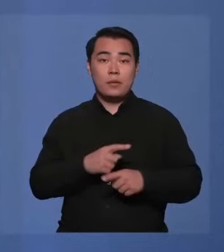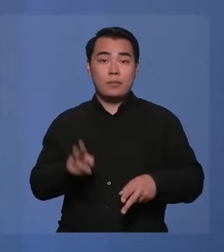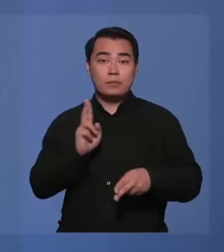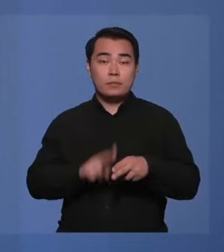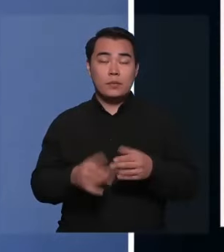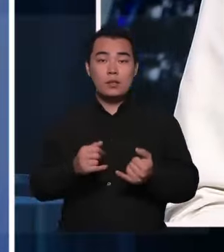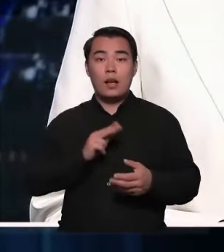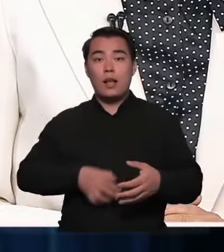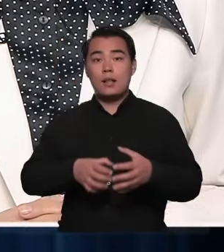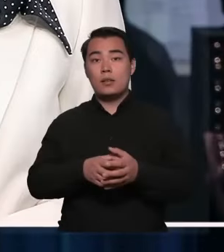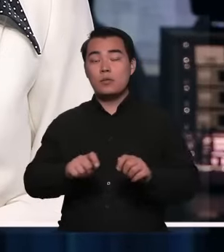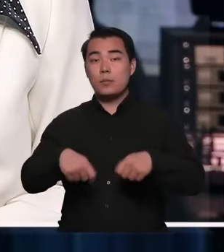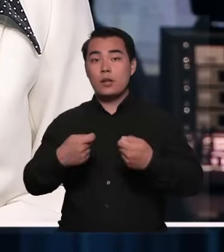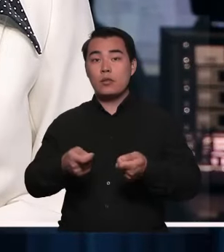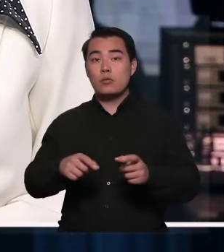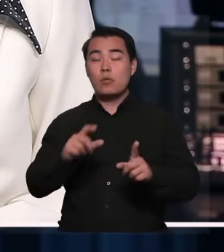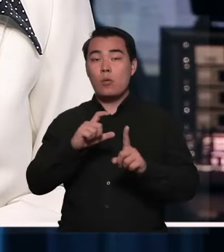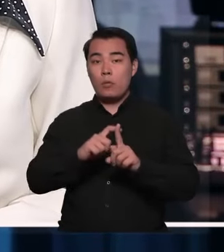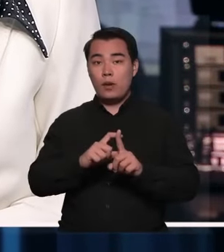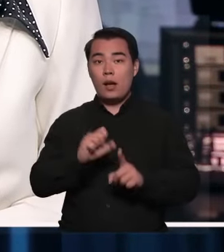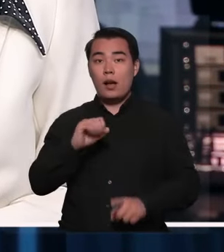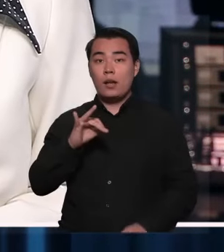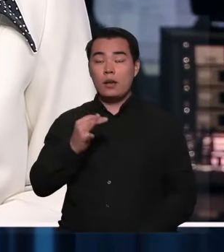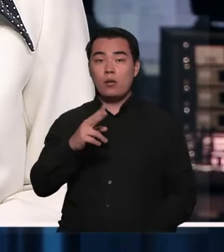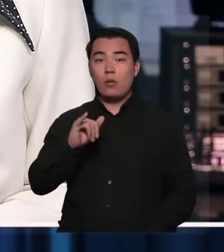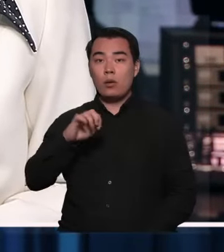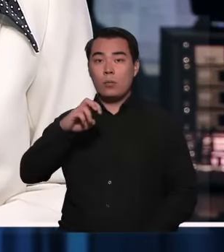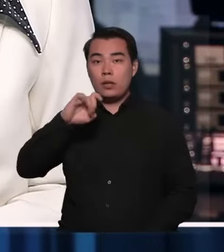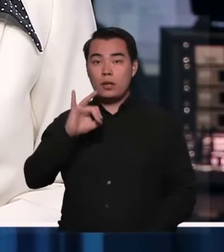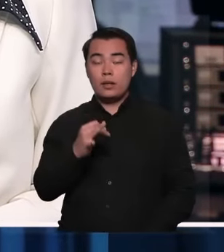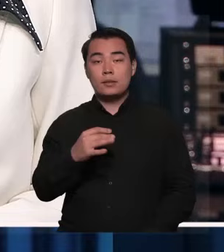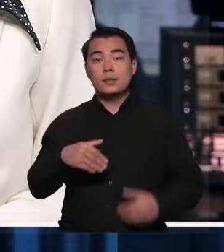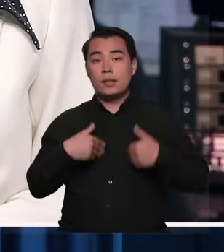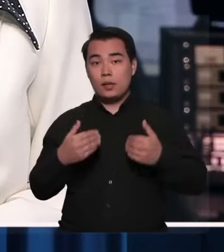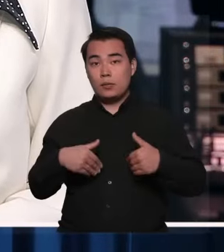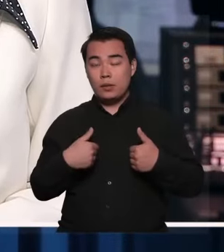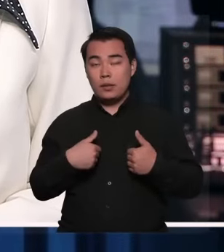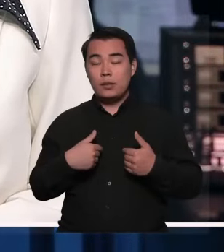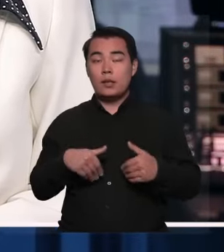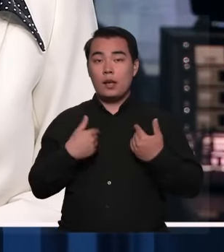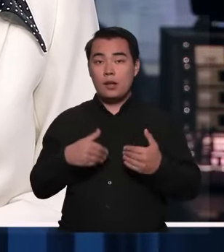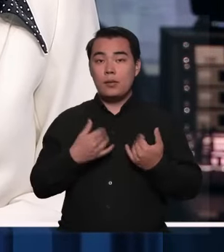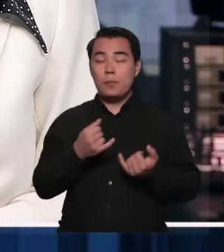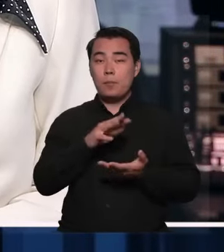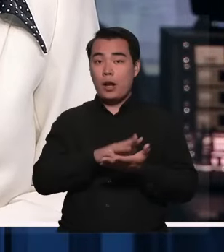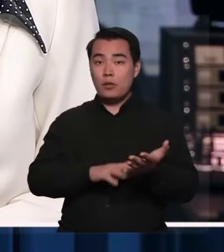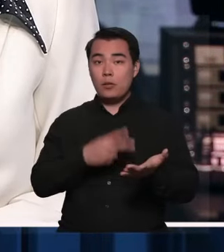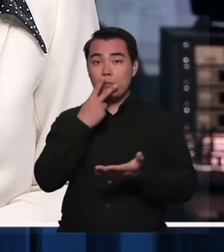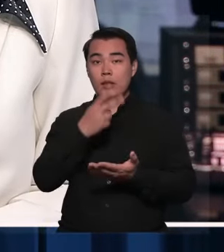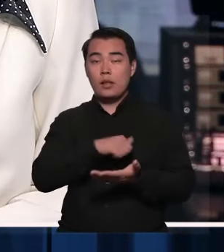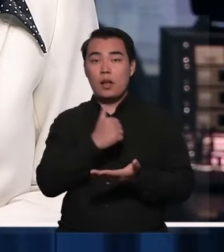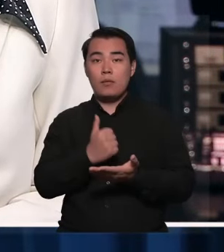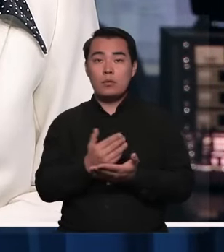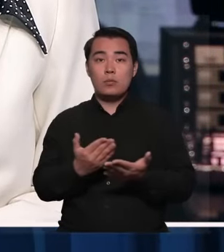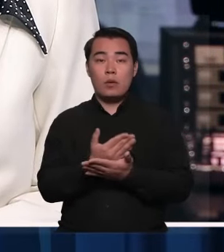Кефир тізгін әріптесім Айгүл Мүкейге бергім келіп тұр. Айгүл, кеш жарық, сөз өзіңізде. Кеш жарық, әнуар. Біз әрі қарай жалғастырамыз.